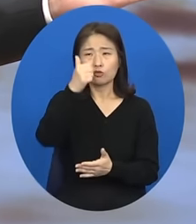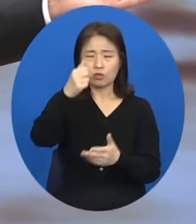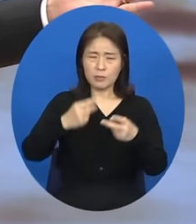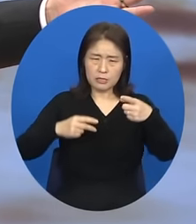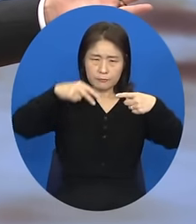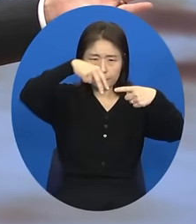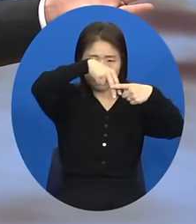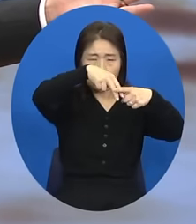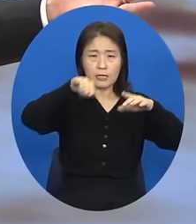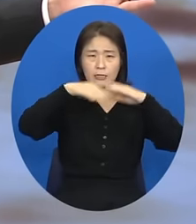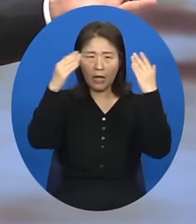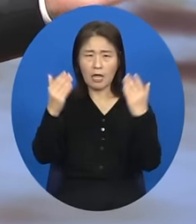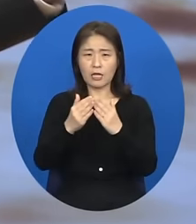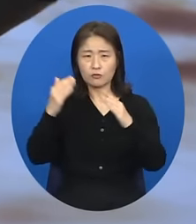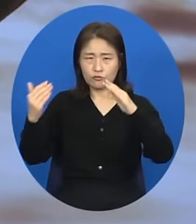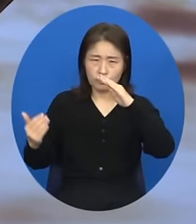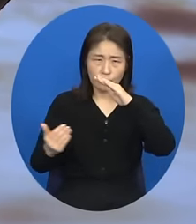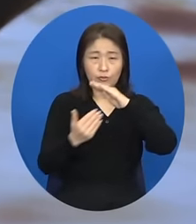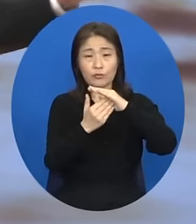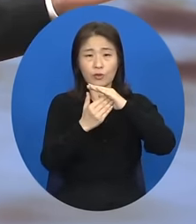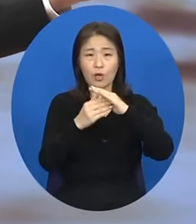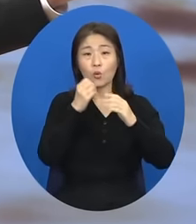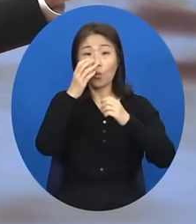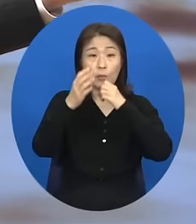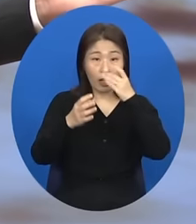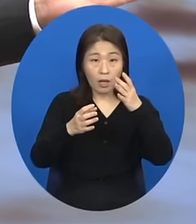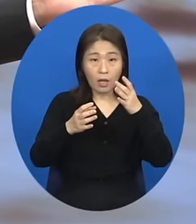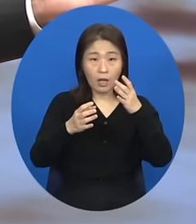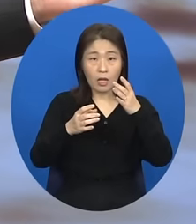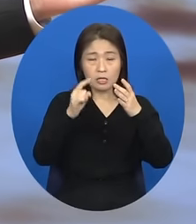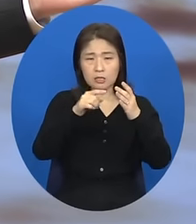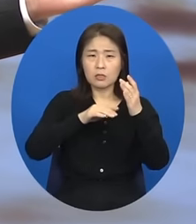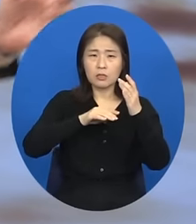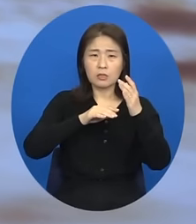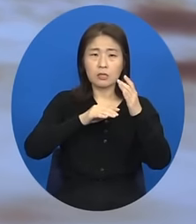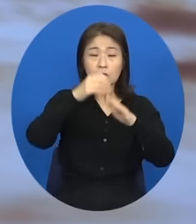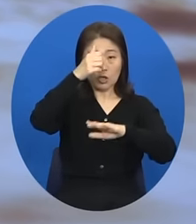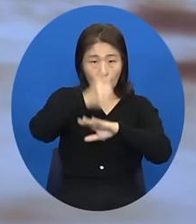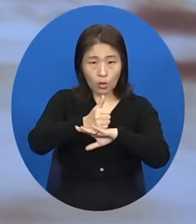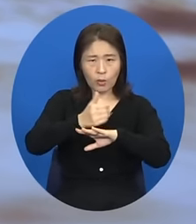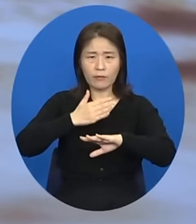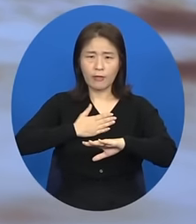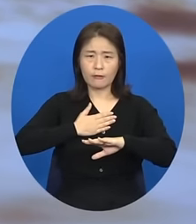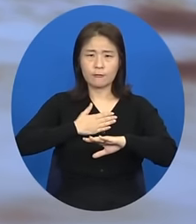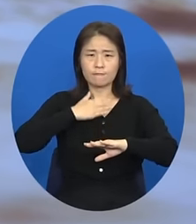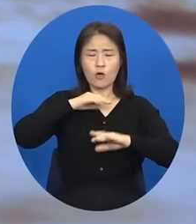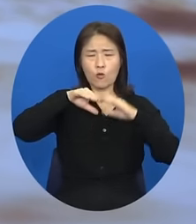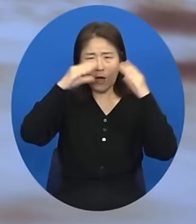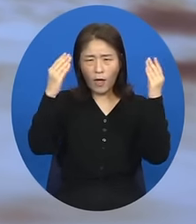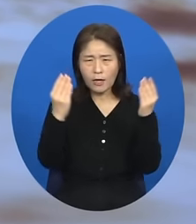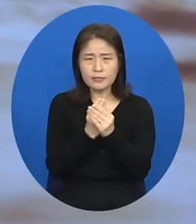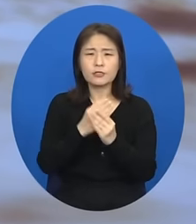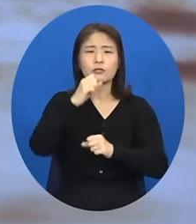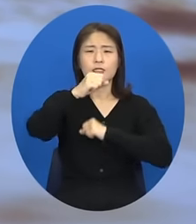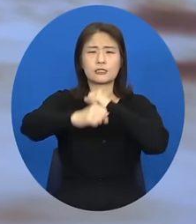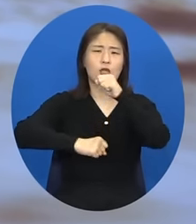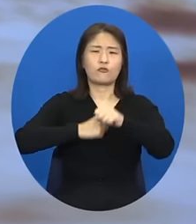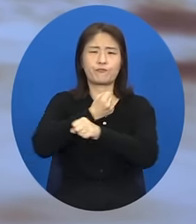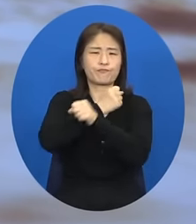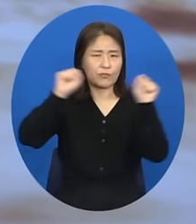이루셨도다 고백을 하면서 우리가 완전히 자유를 얻게 된 겁니다. 이제 우리가 할 수 있는 방법은 한 가지가